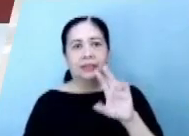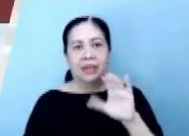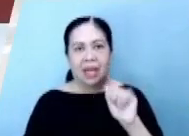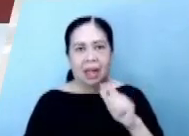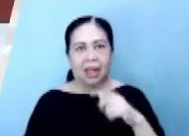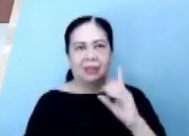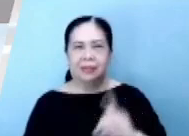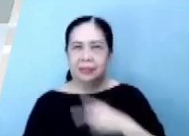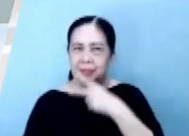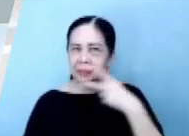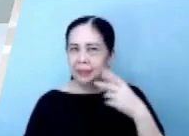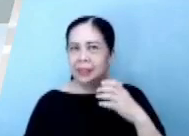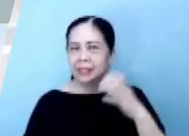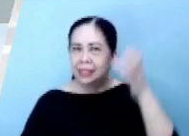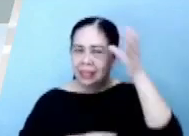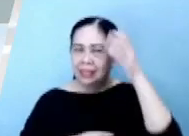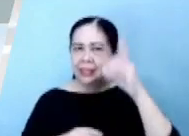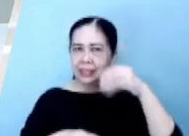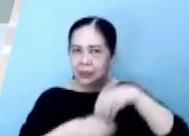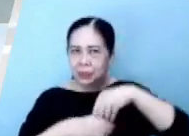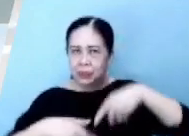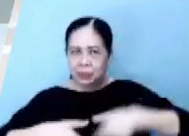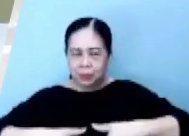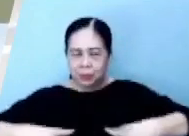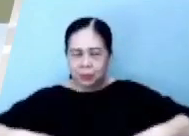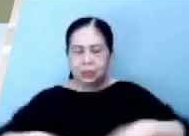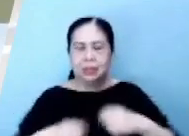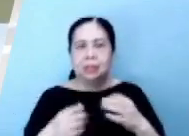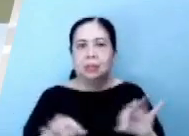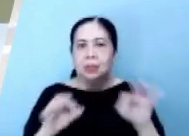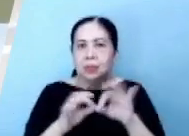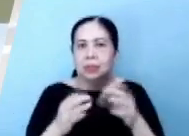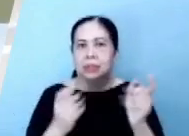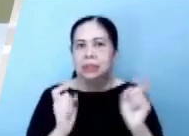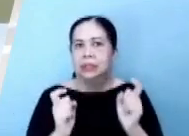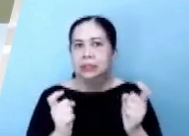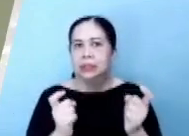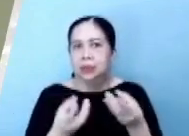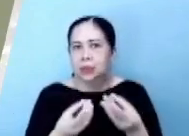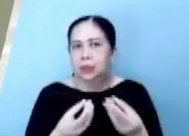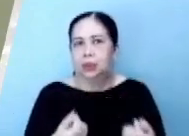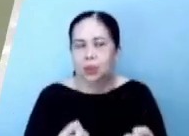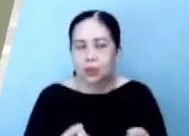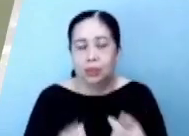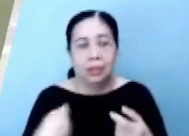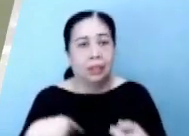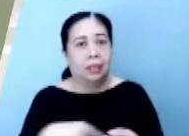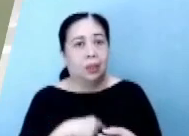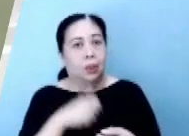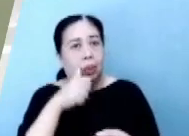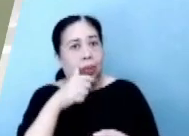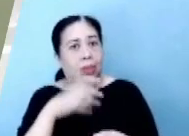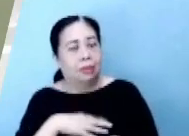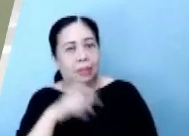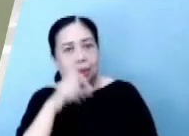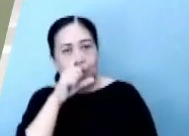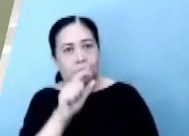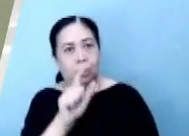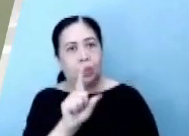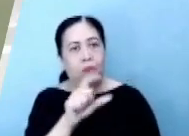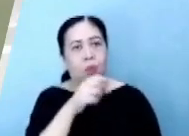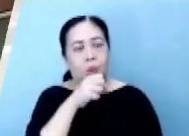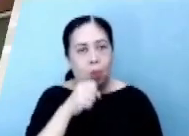ay maagapan at madali pa ang gamutan nito. Sa ating mga kababaihan, sa mga may edad 21 years and